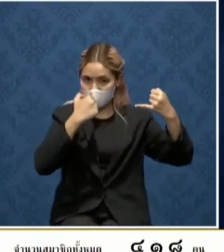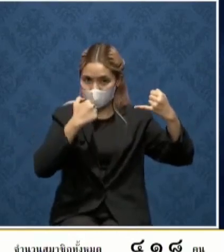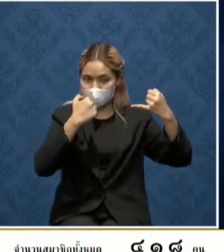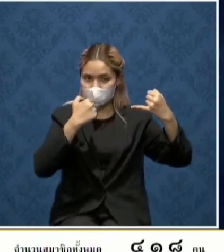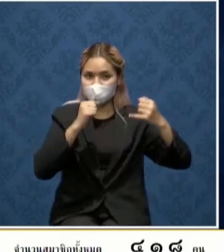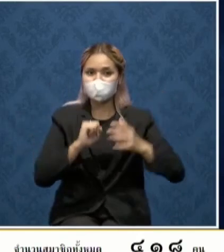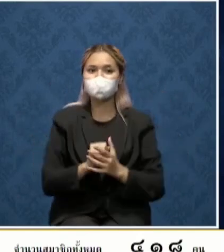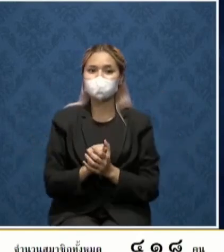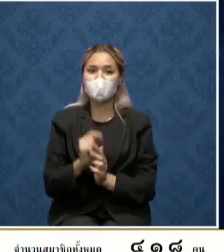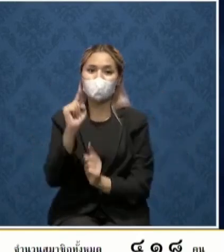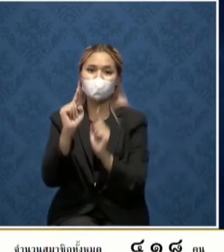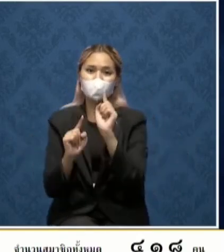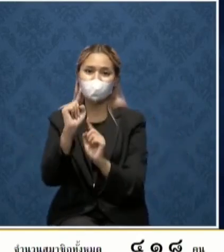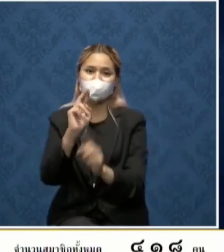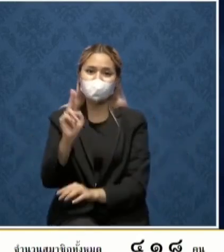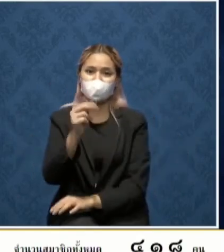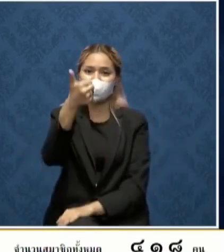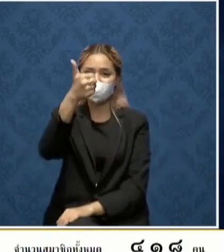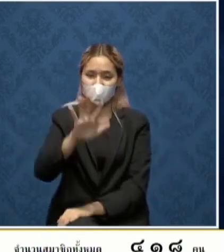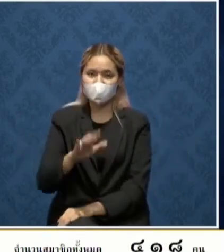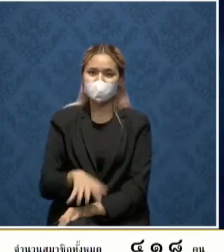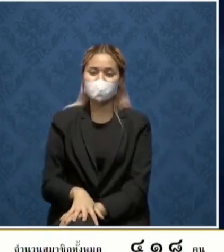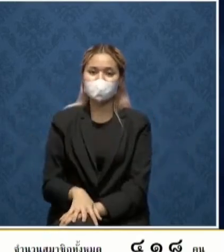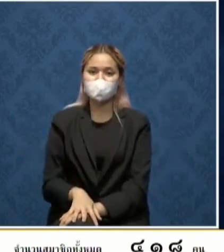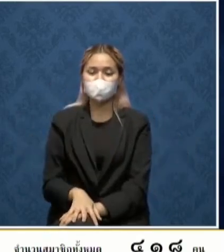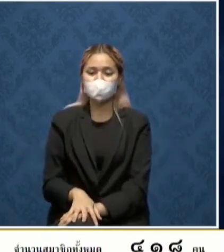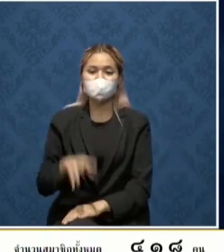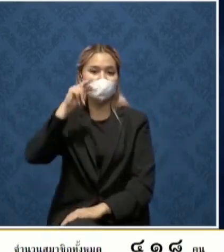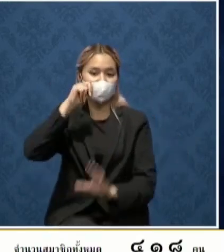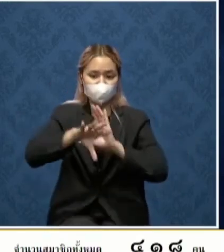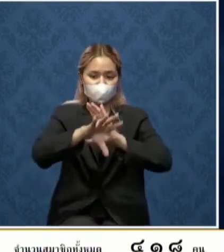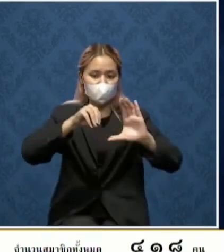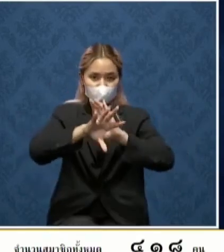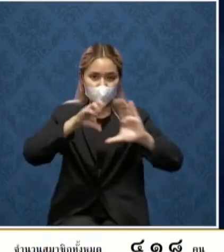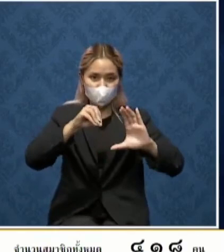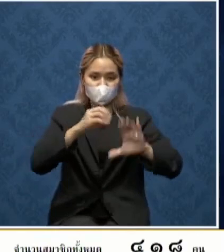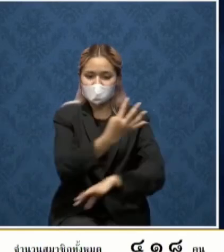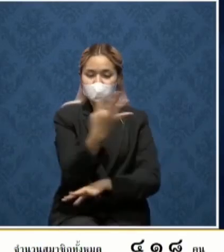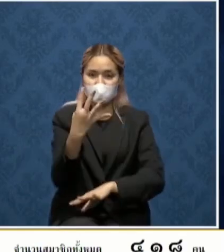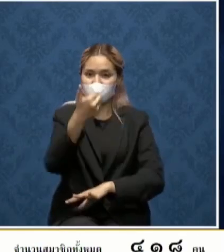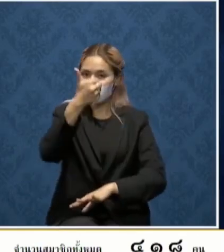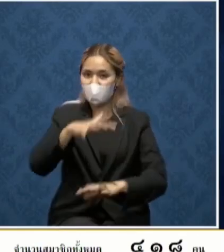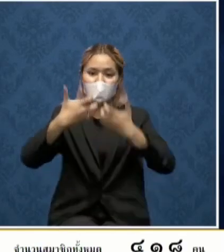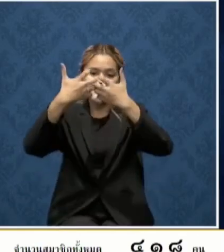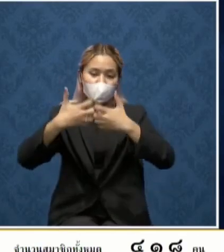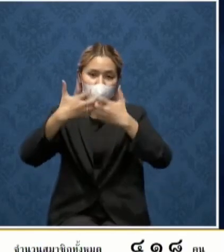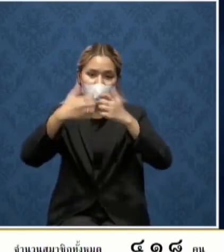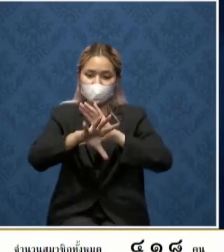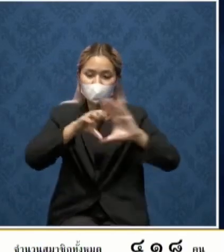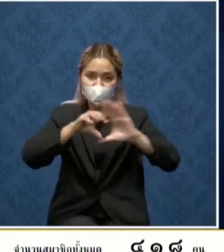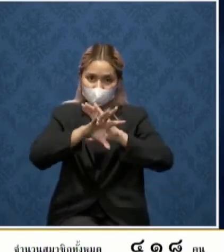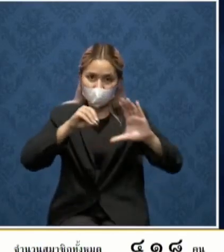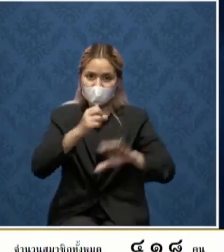ยใช้การไม่ได้ ไม่วจะเป็นเครองสูบน้ำไเมน 4เครื่องมอเตอรสูบนำใช้การ 2เครื่อง